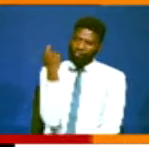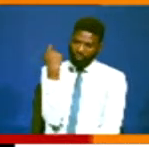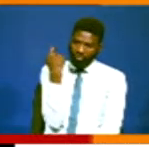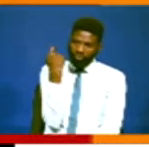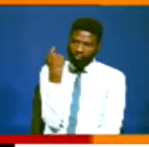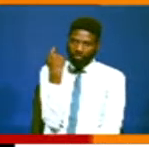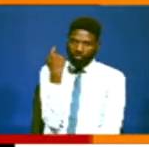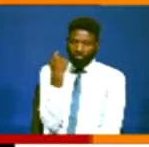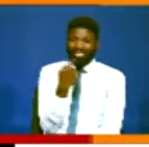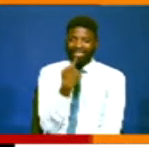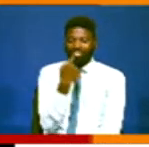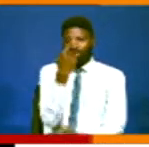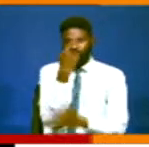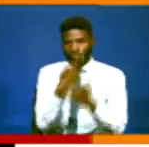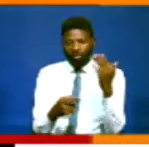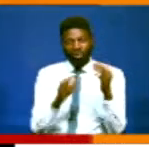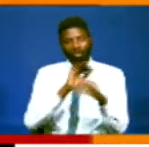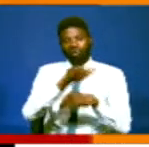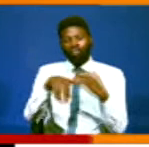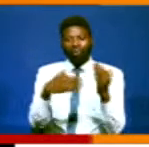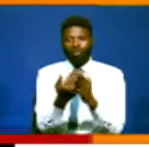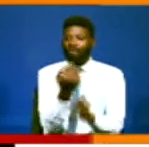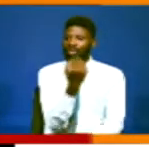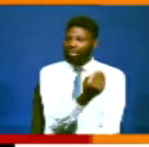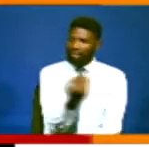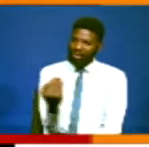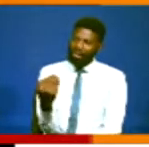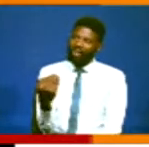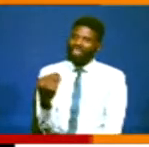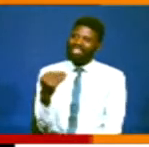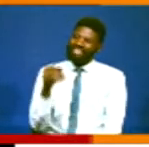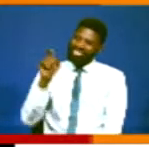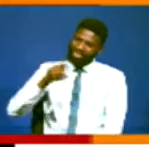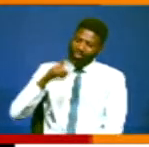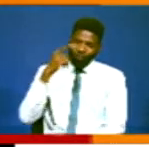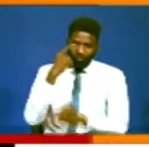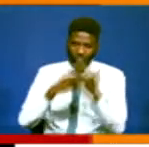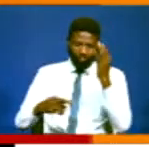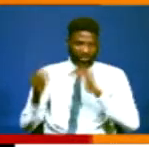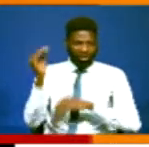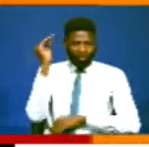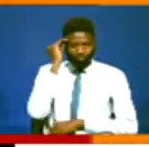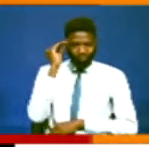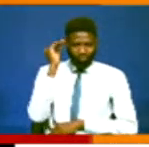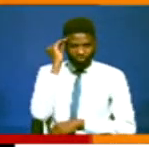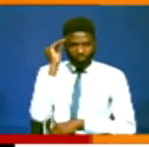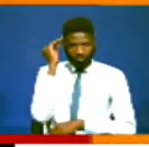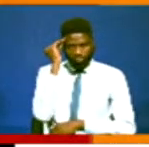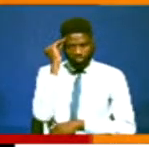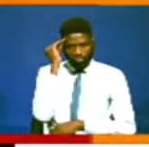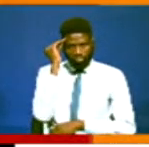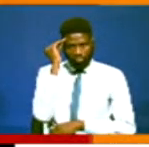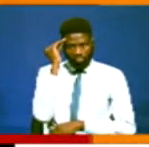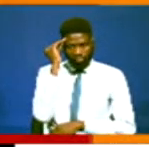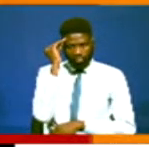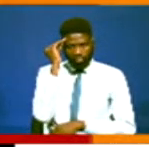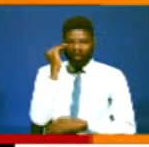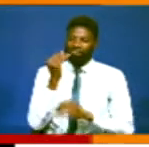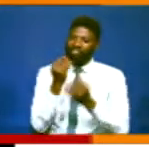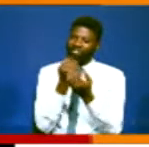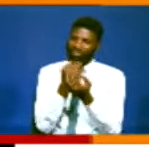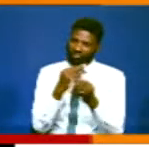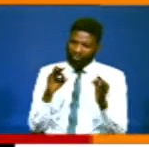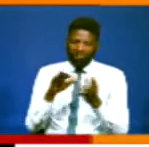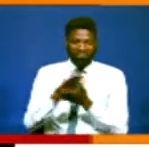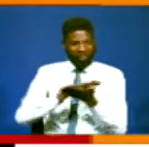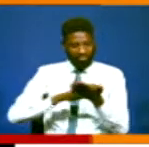inasema kwamba kila mtoto anafaa kupata elimu ambayo hagarami, ile tunasema ni free basic